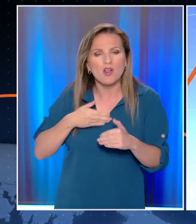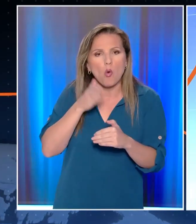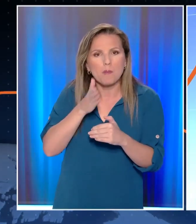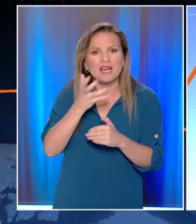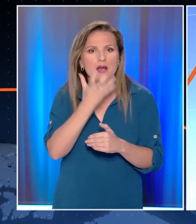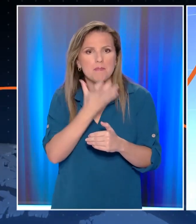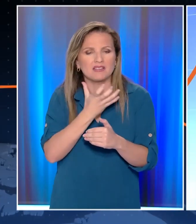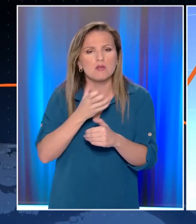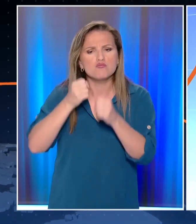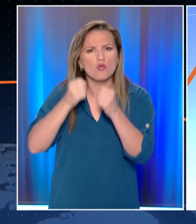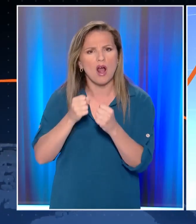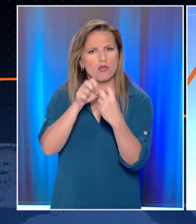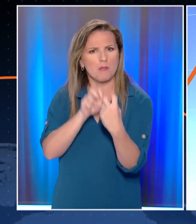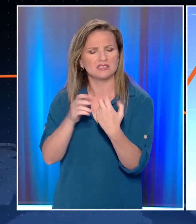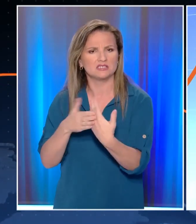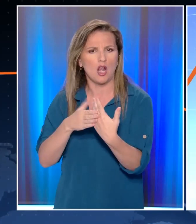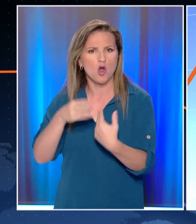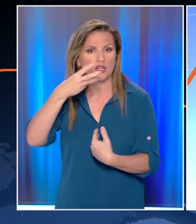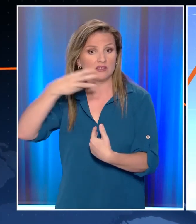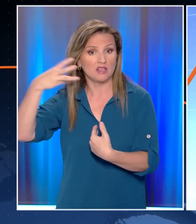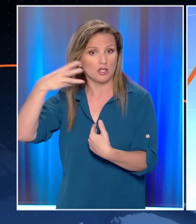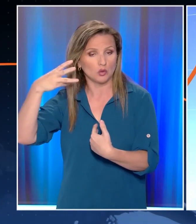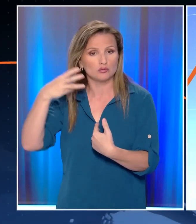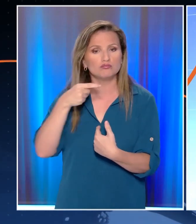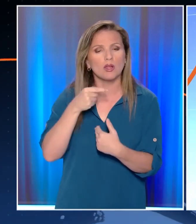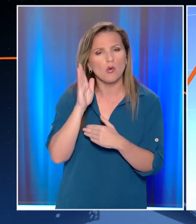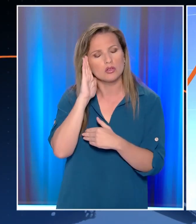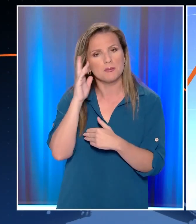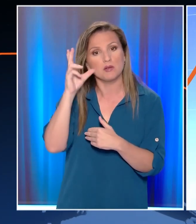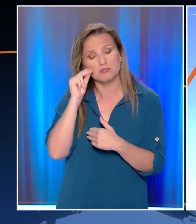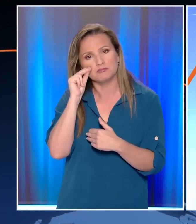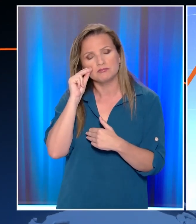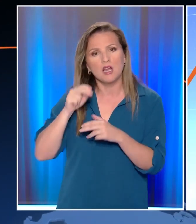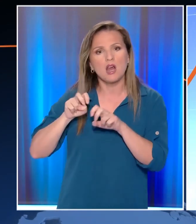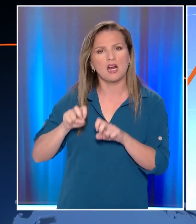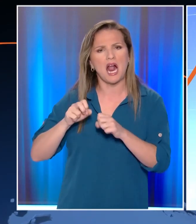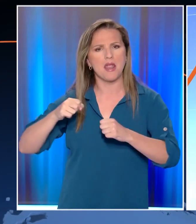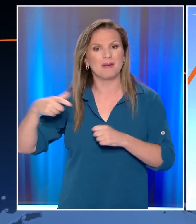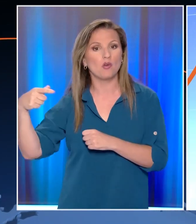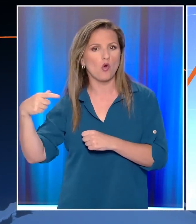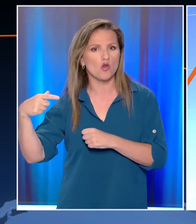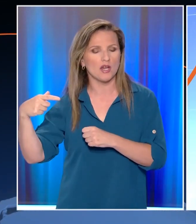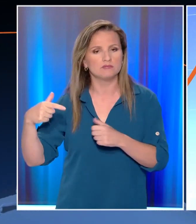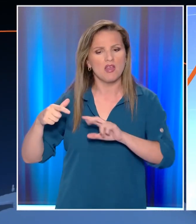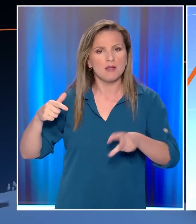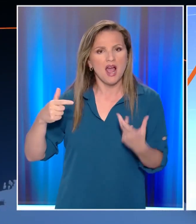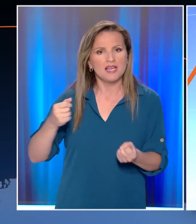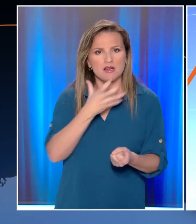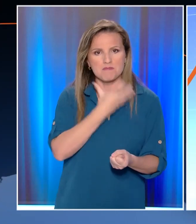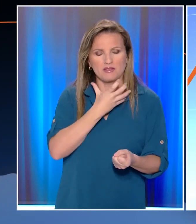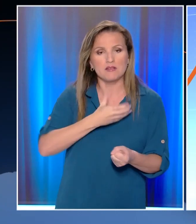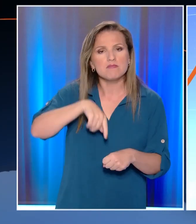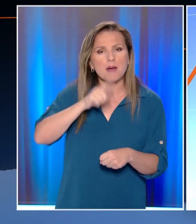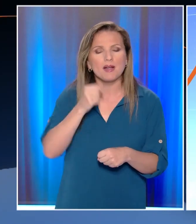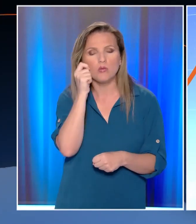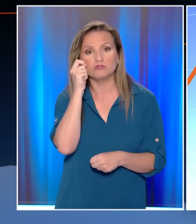στον πατέρα, εκεί που καθόμασταν στο σαλόνι του τρίτου ορόφου, με παίρνει ο ύπνος στον καναπέ, ο οποίος είναι γωνιακός και εκεί καθόταν ο πατήρ. Μια